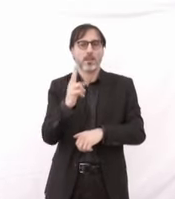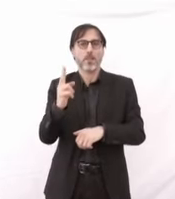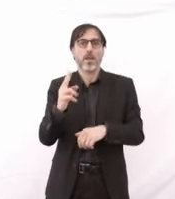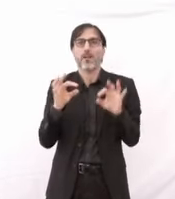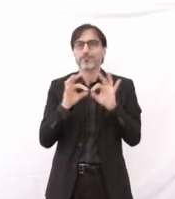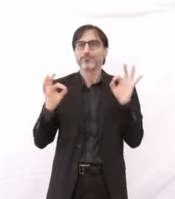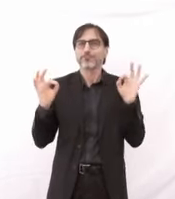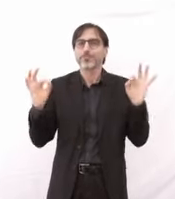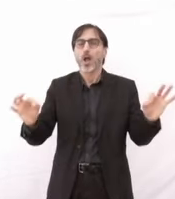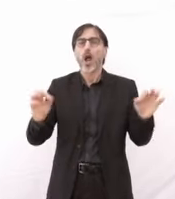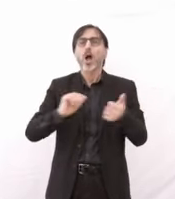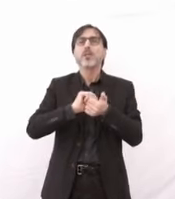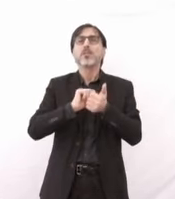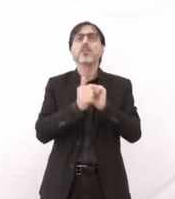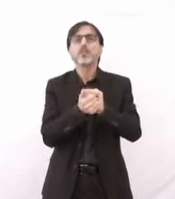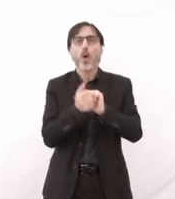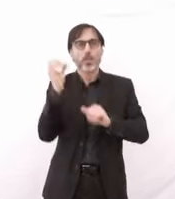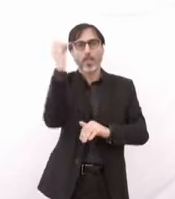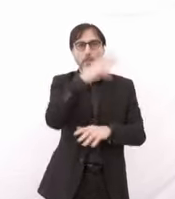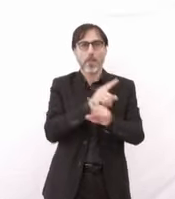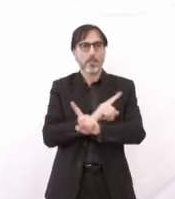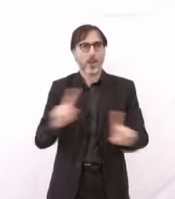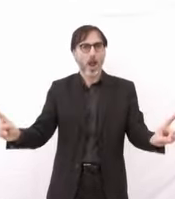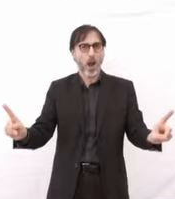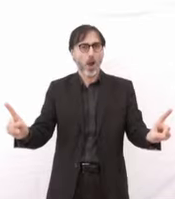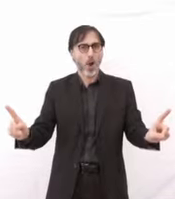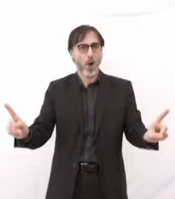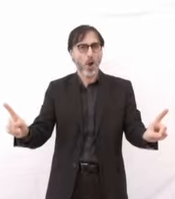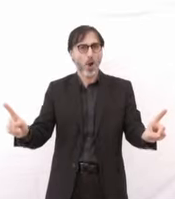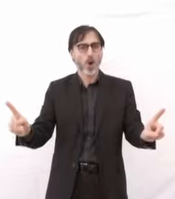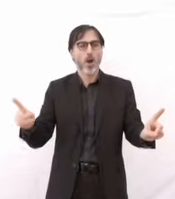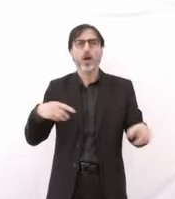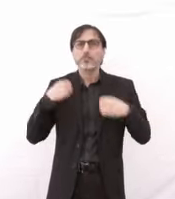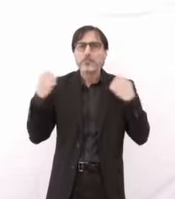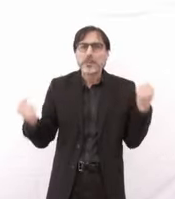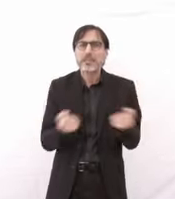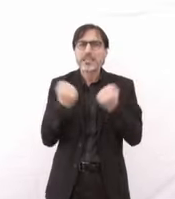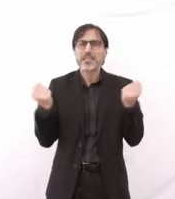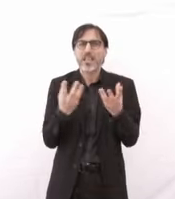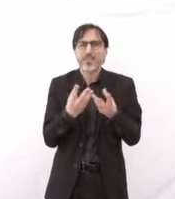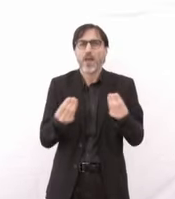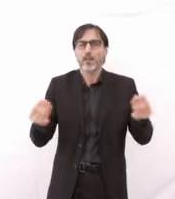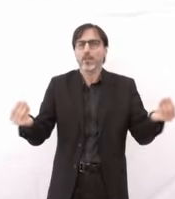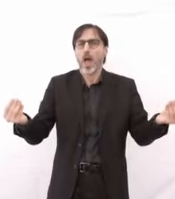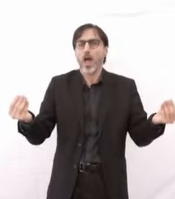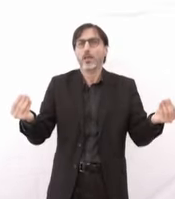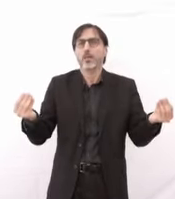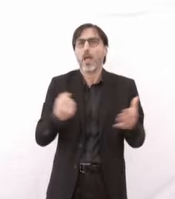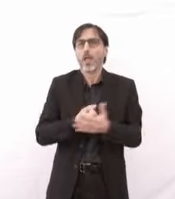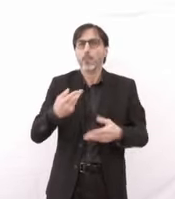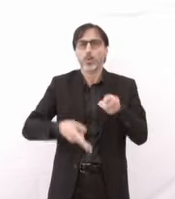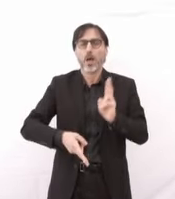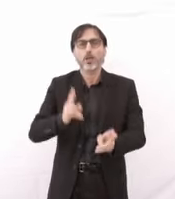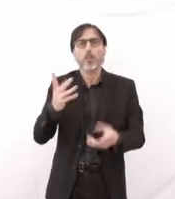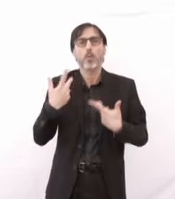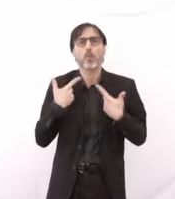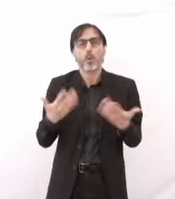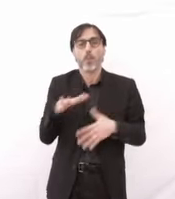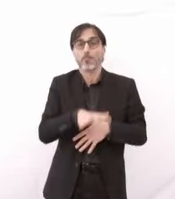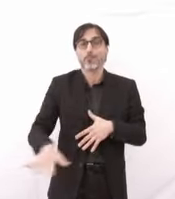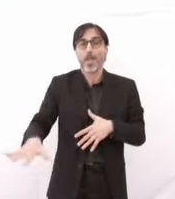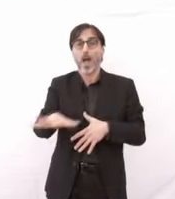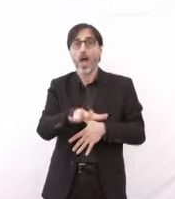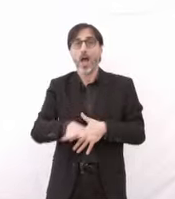slogan che lo sport non vi dimentica. Quindi tante iniziative, tra le quali la più importante, che proprio in questa